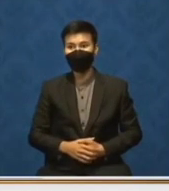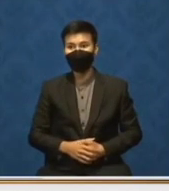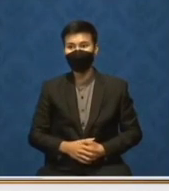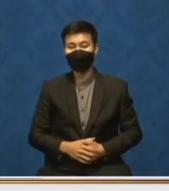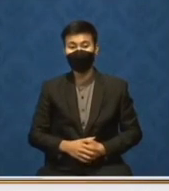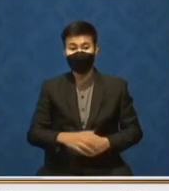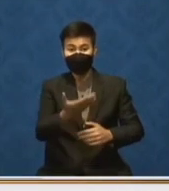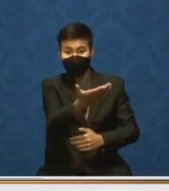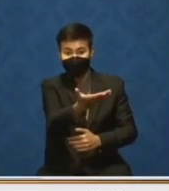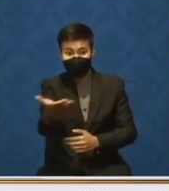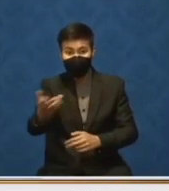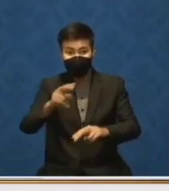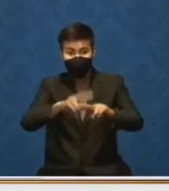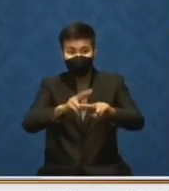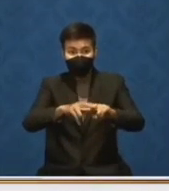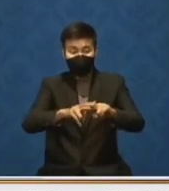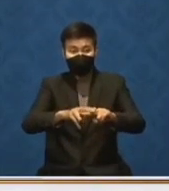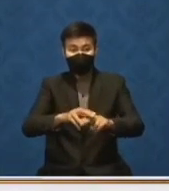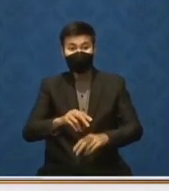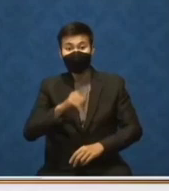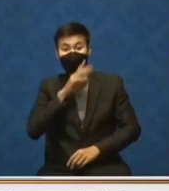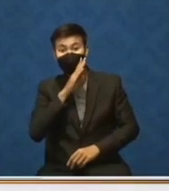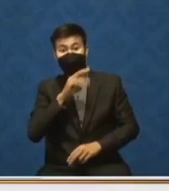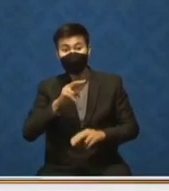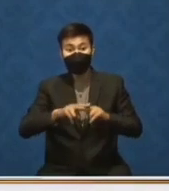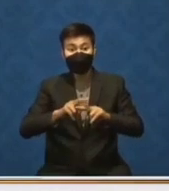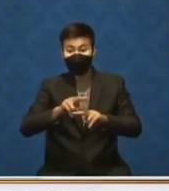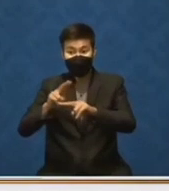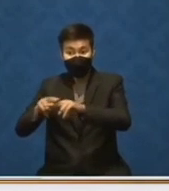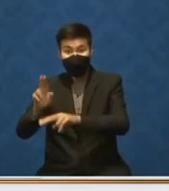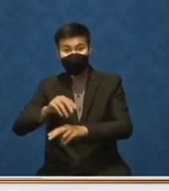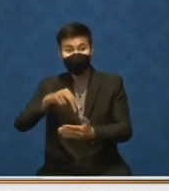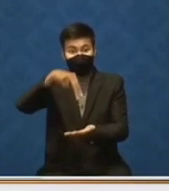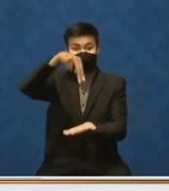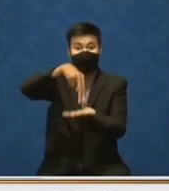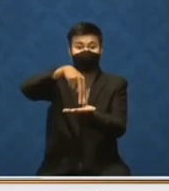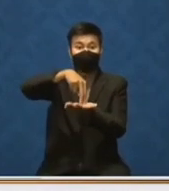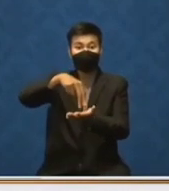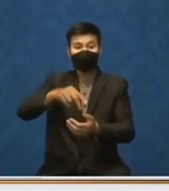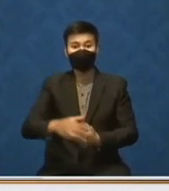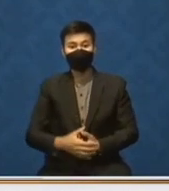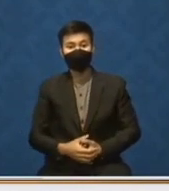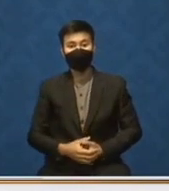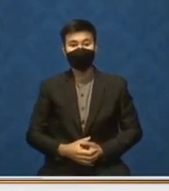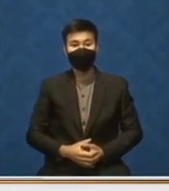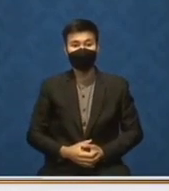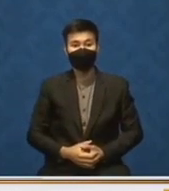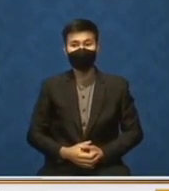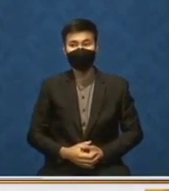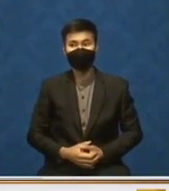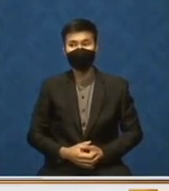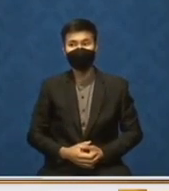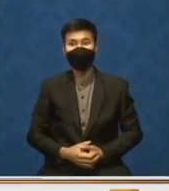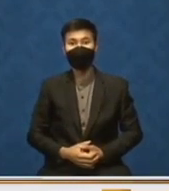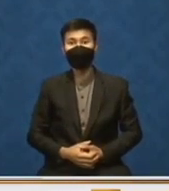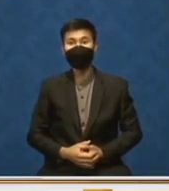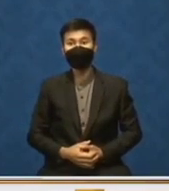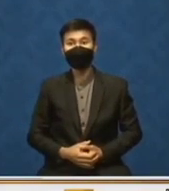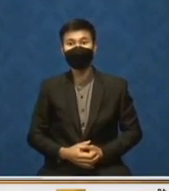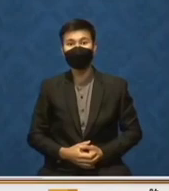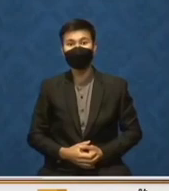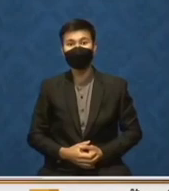อ่านั่งลงนะทำไมนั่งลงผมยืนขึ้นนะครับนั่งครับนะถ้า